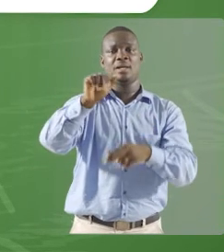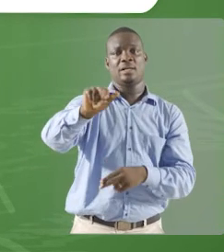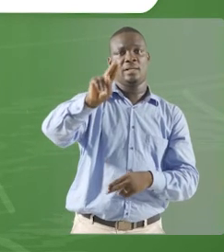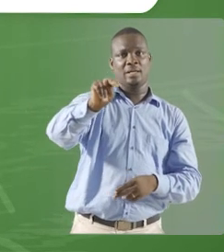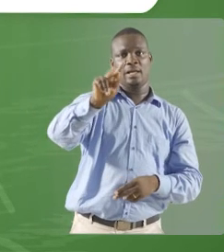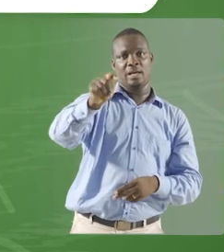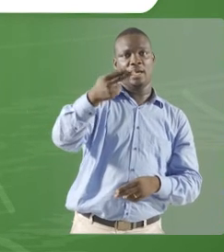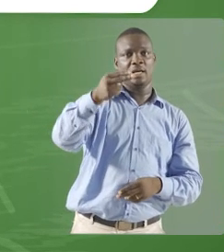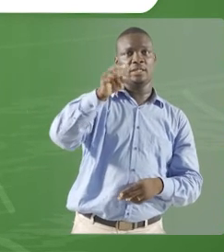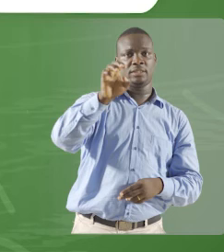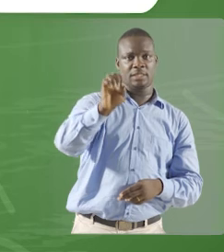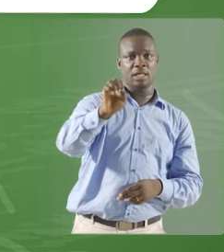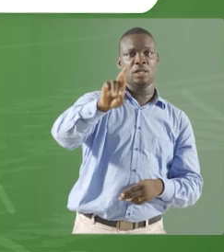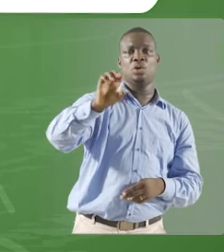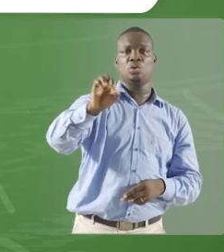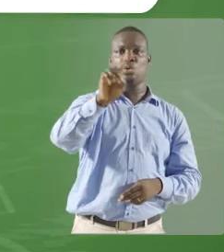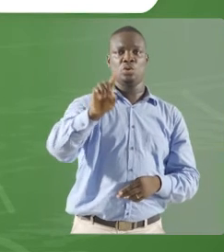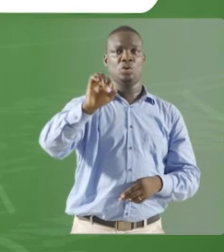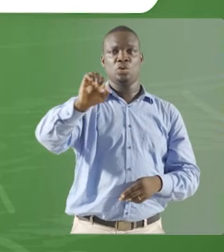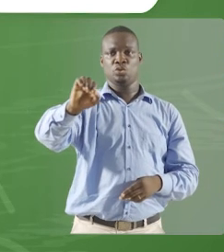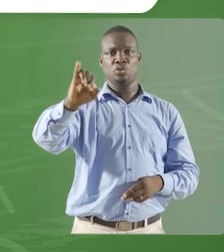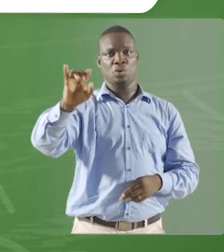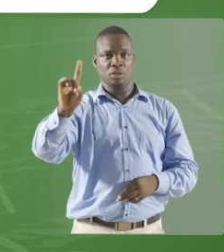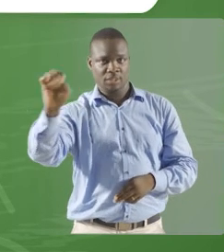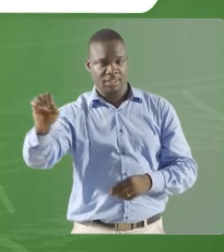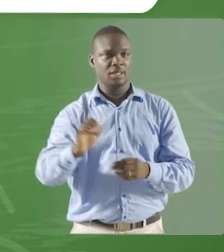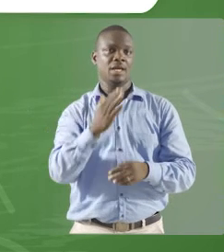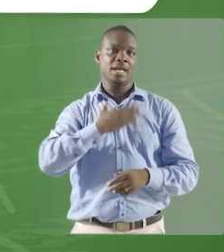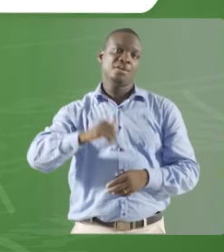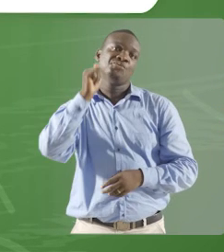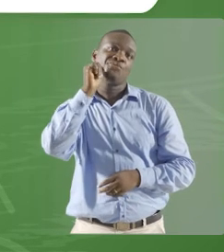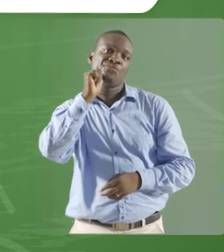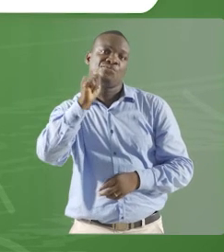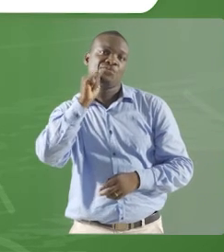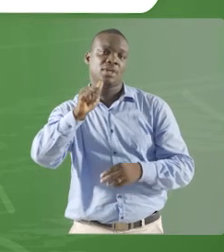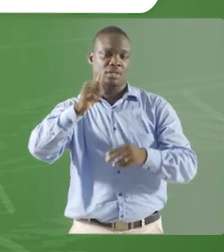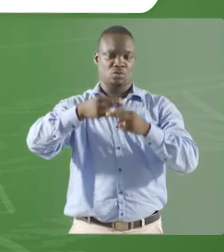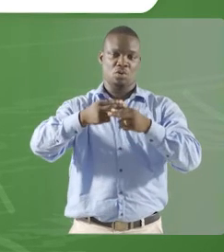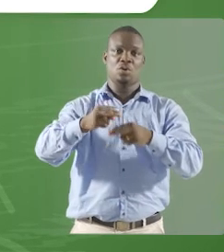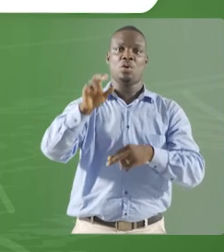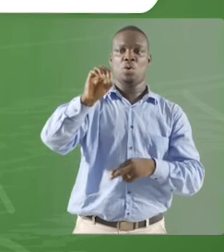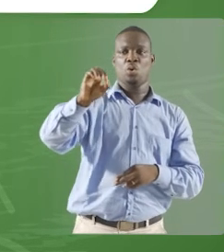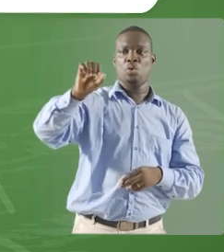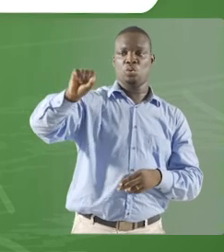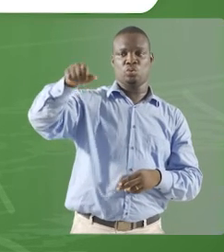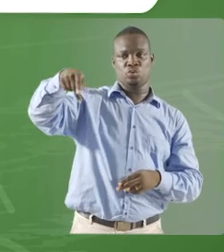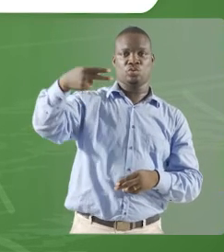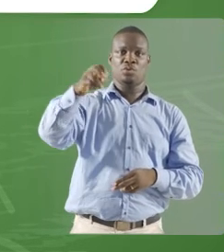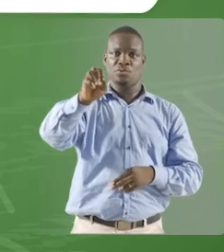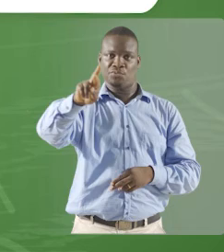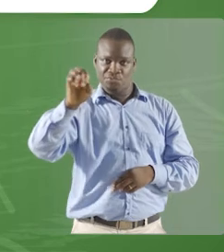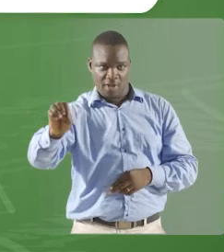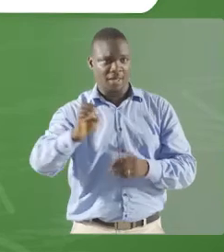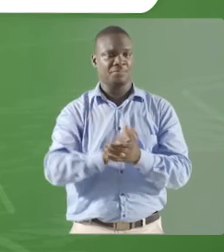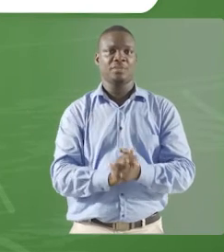les entérozoïdes et femelles, qui est l'oosphère. Ces graines sont